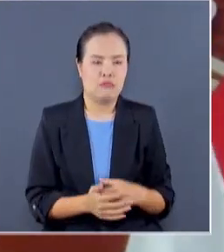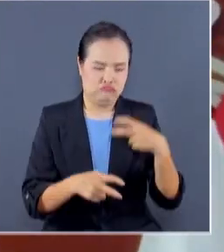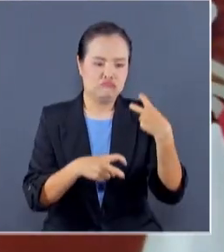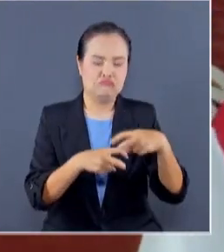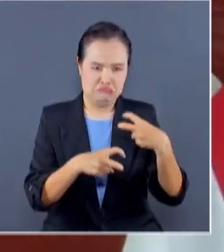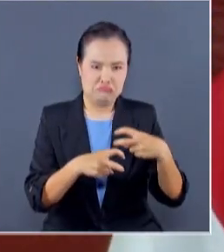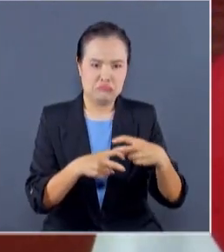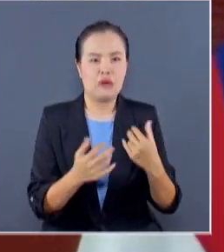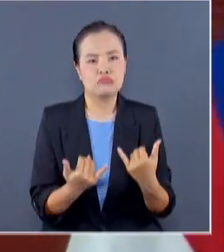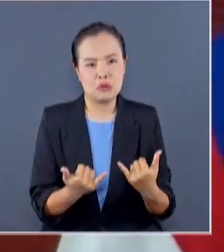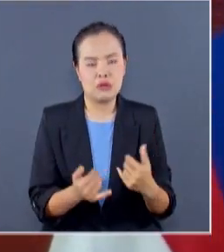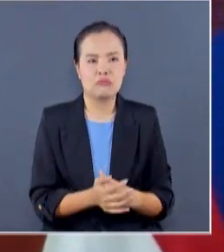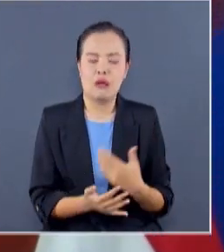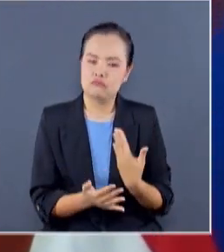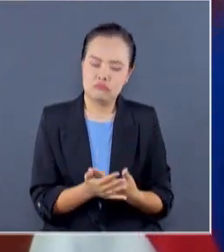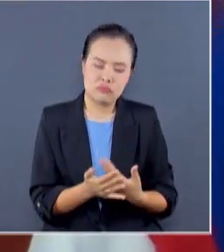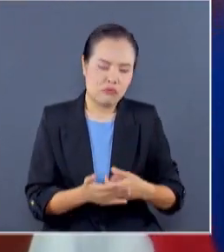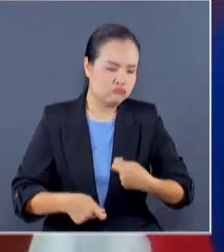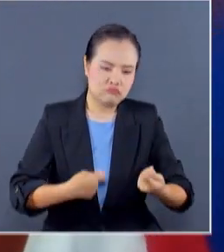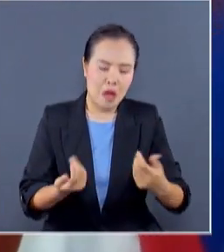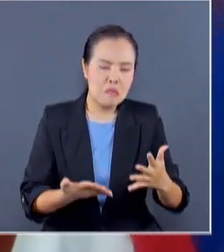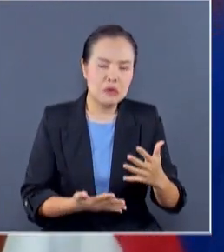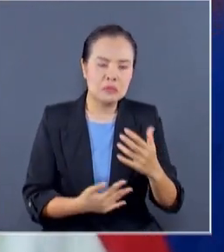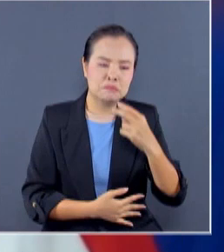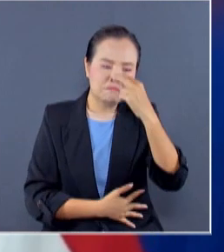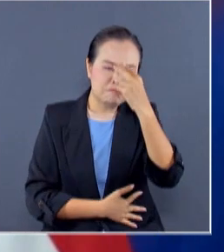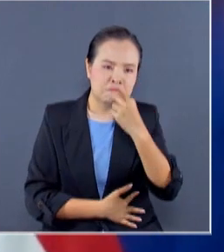ากค่ะไม่มีเงินใช้จ่ายค่ะ